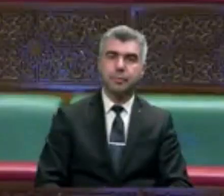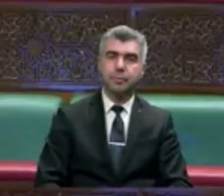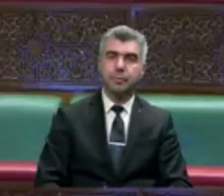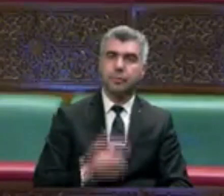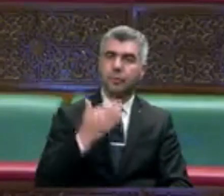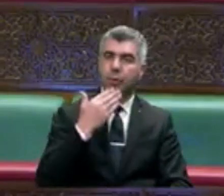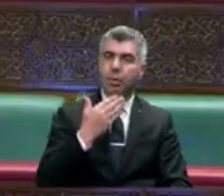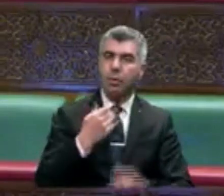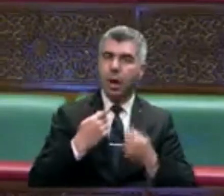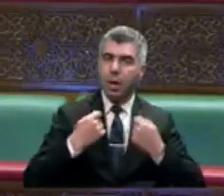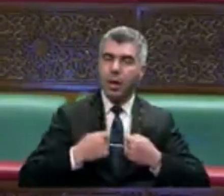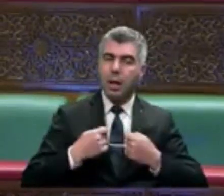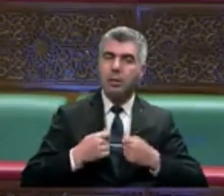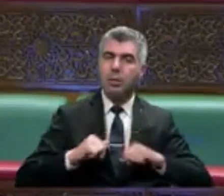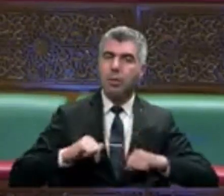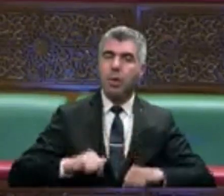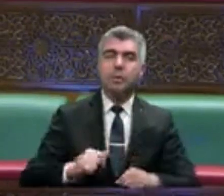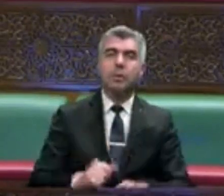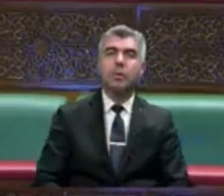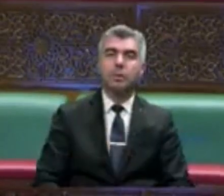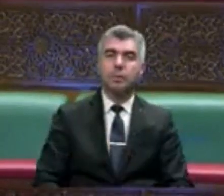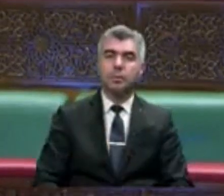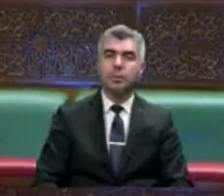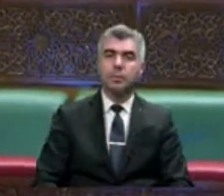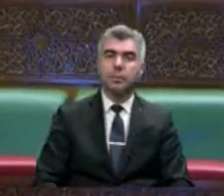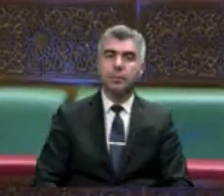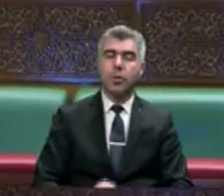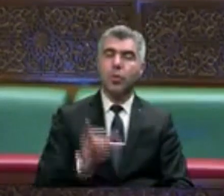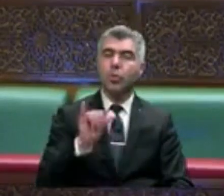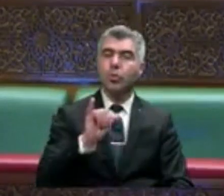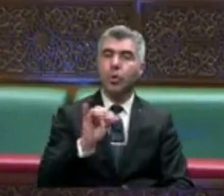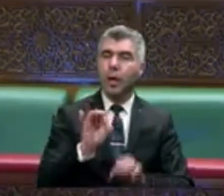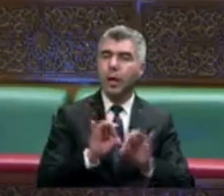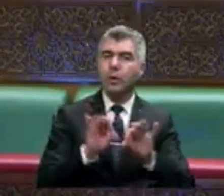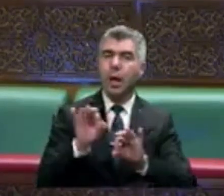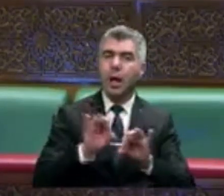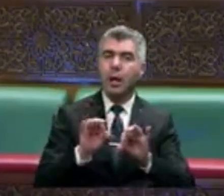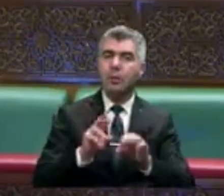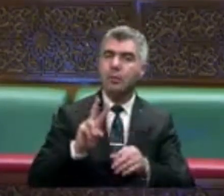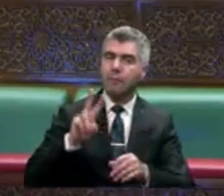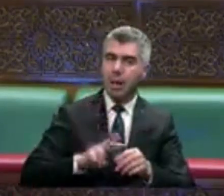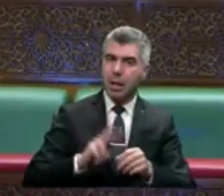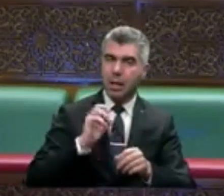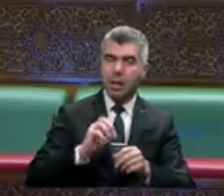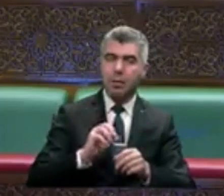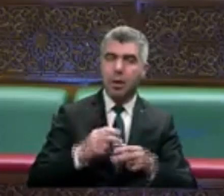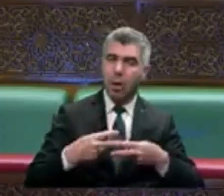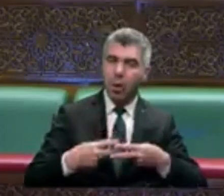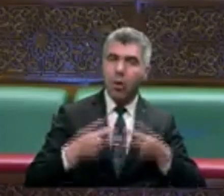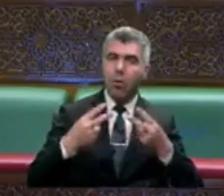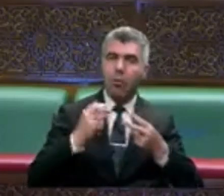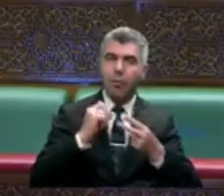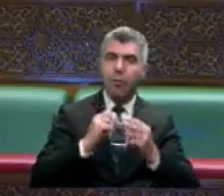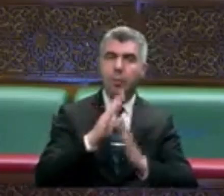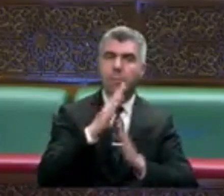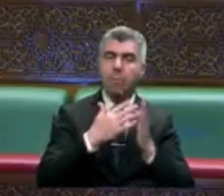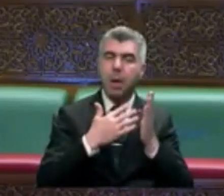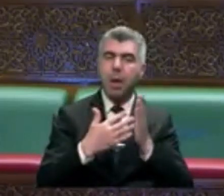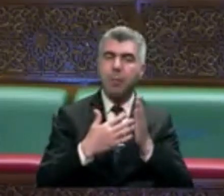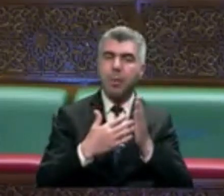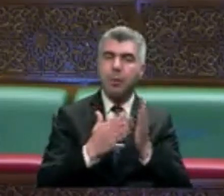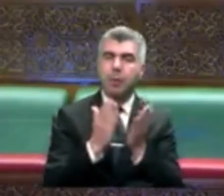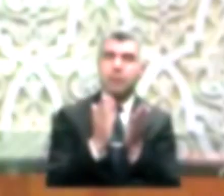السيد الرئيس السيد الوزير المحترم ما هي الاجراءات العمليه لتنزيل برنامج جيل جديد من طلبه